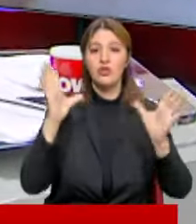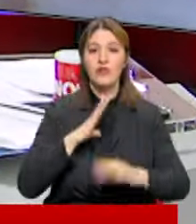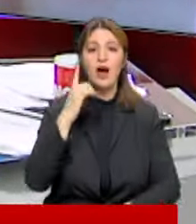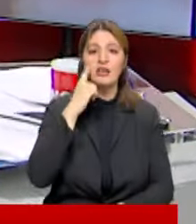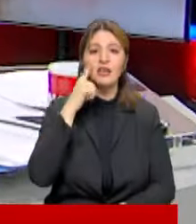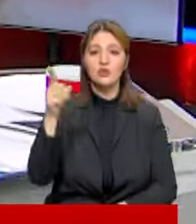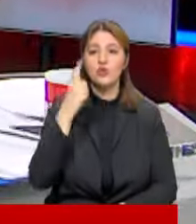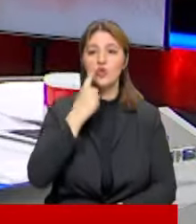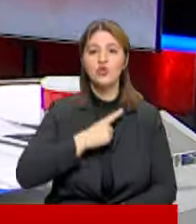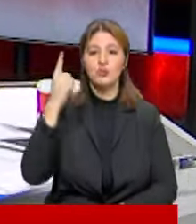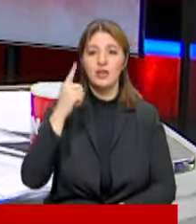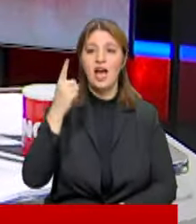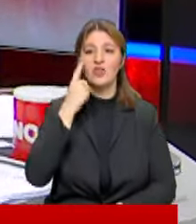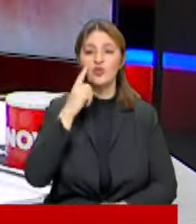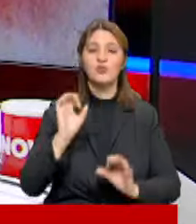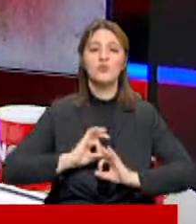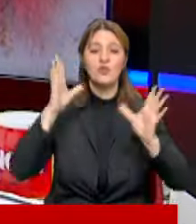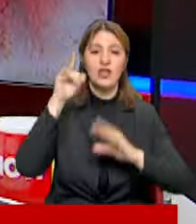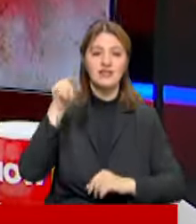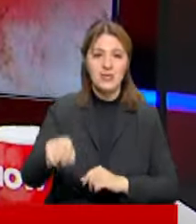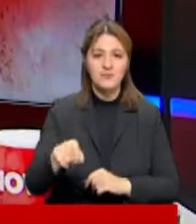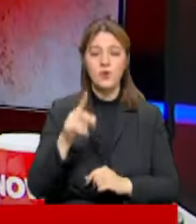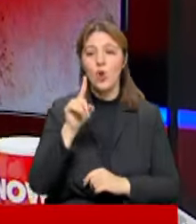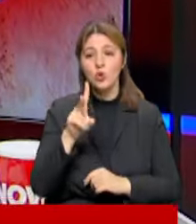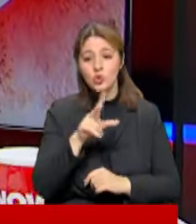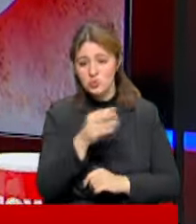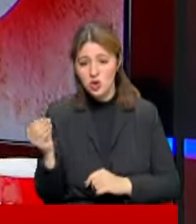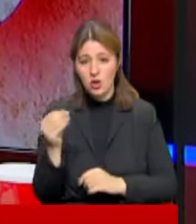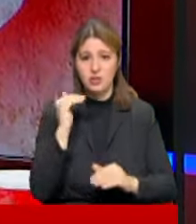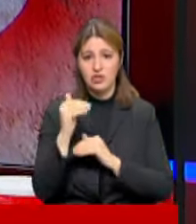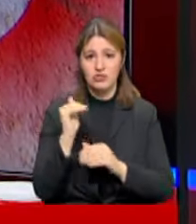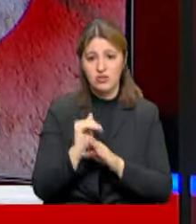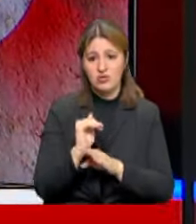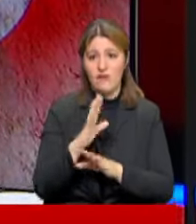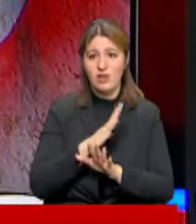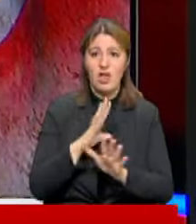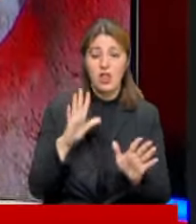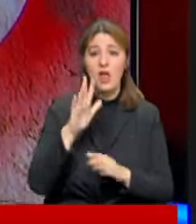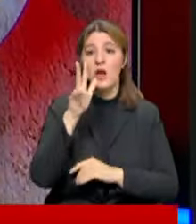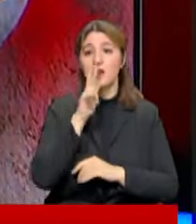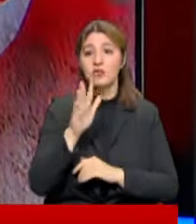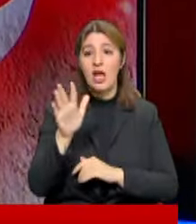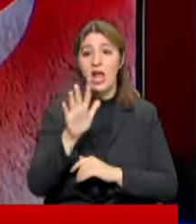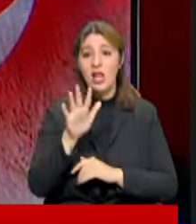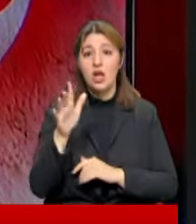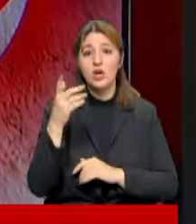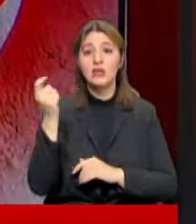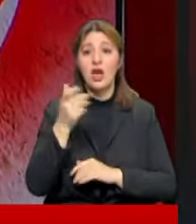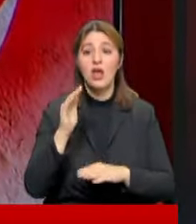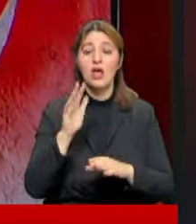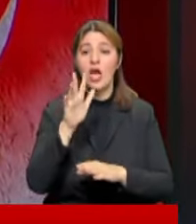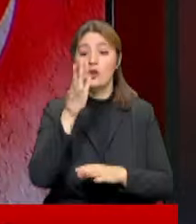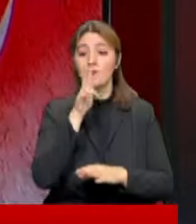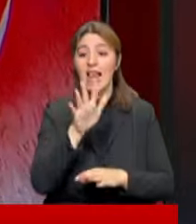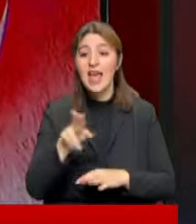Atatürk'ün cumhuriyeti Atatürk'ün mucizesidir 13 milyon nüfuslu ydu 337 doktor vardı Bütün